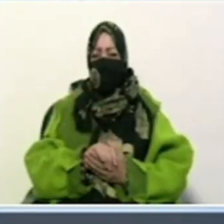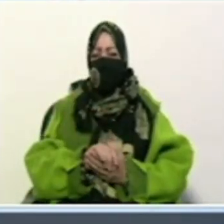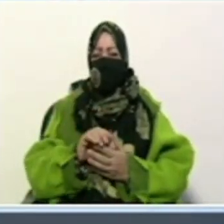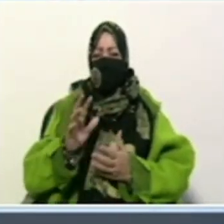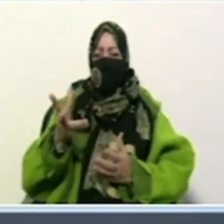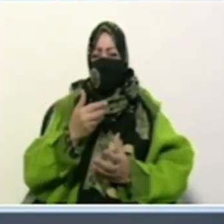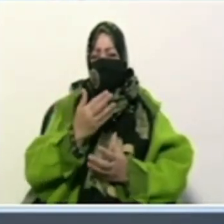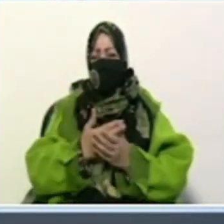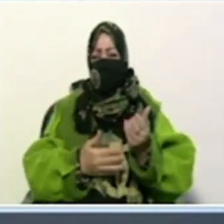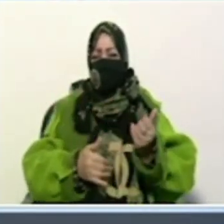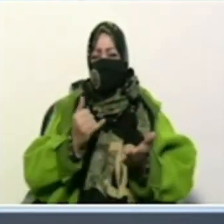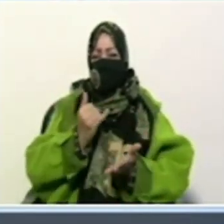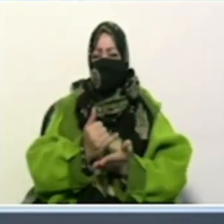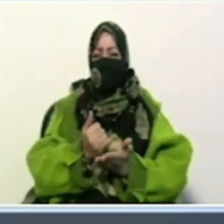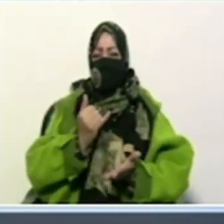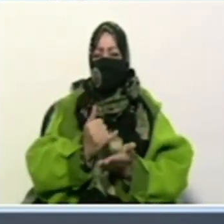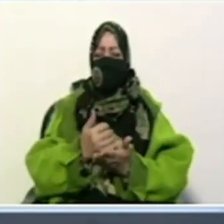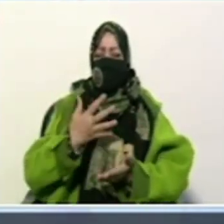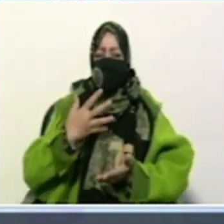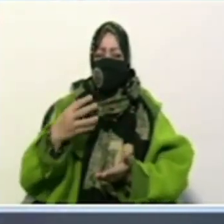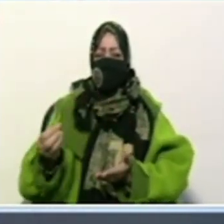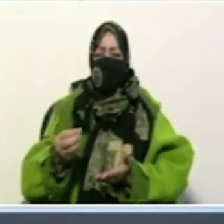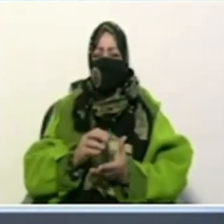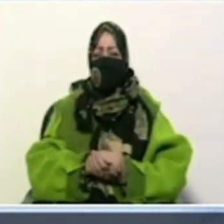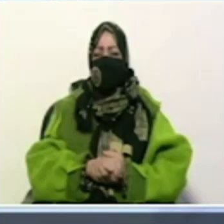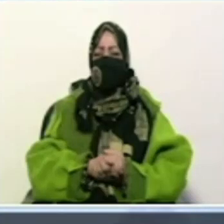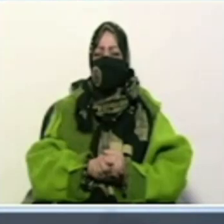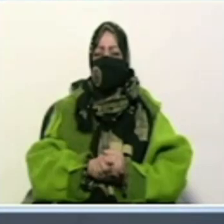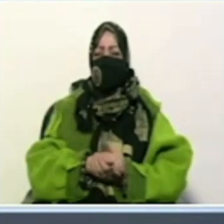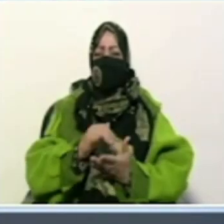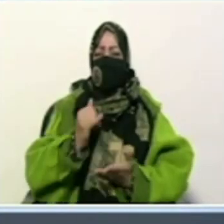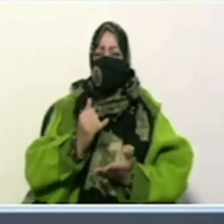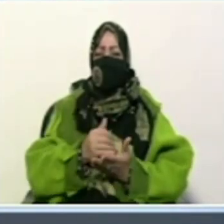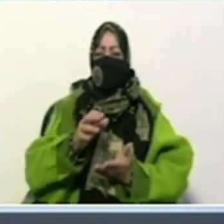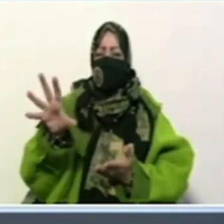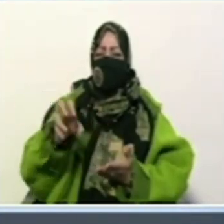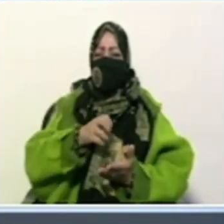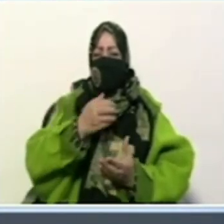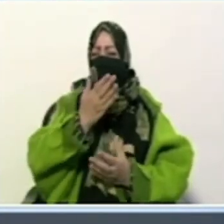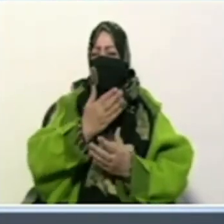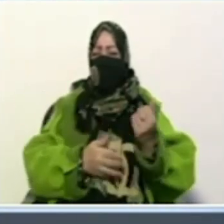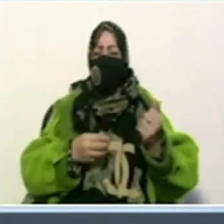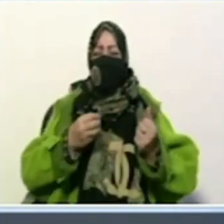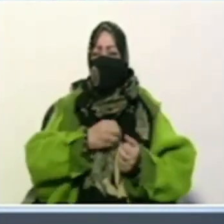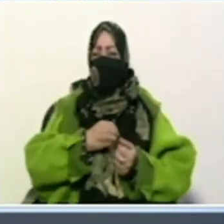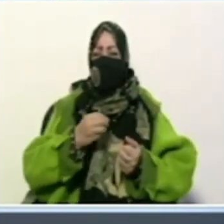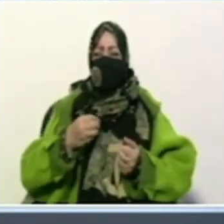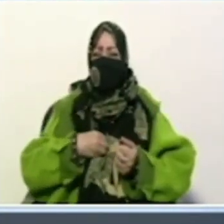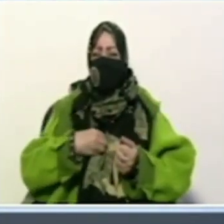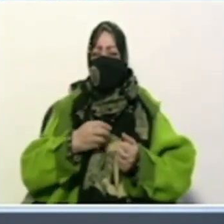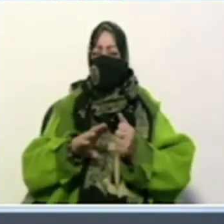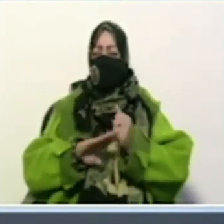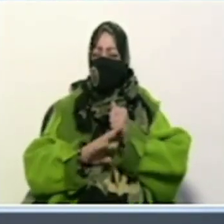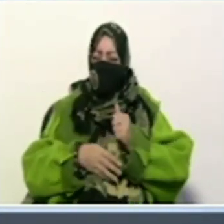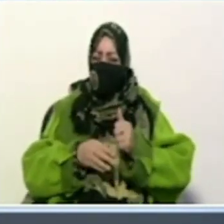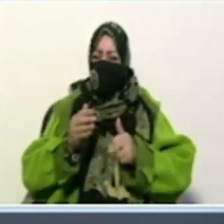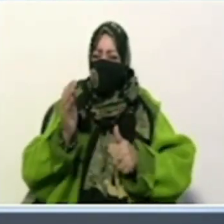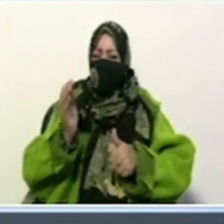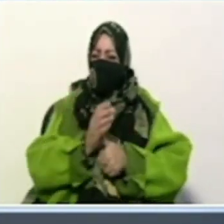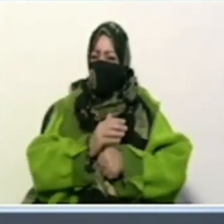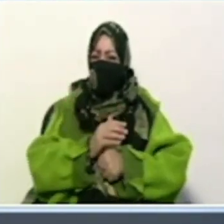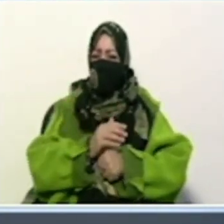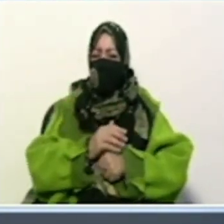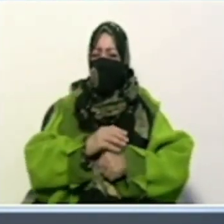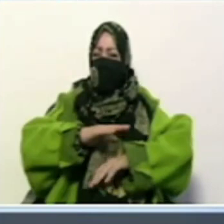يعني هذا الزواج بالوثائق الرسمية طبقا للمعمول به شرعا وقانونا. لكن هذا